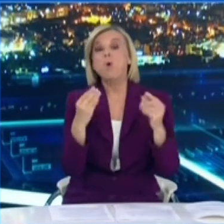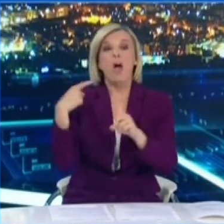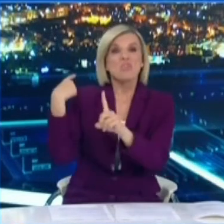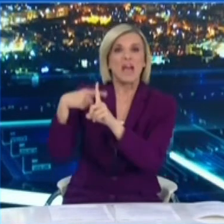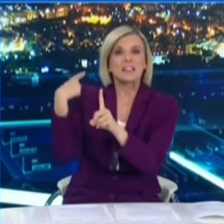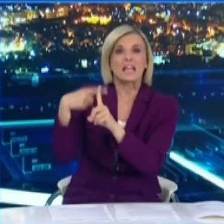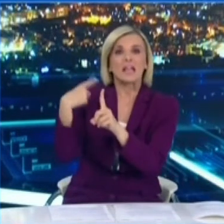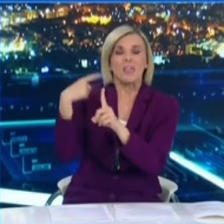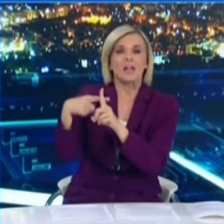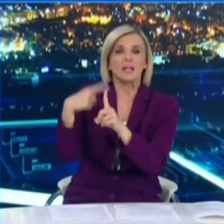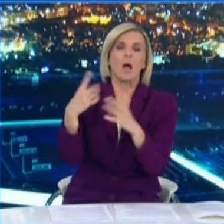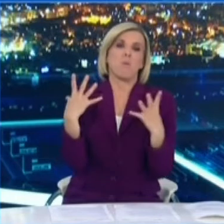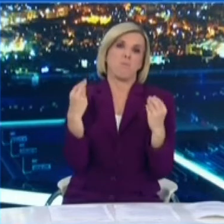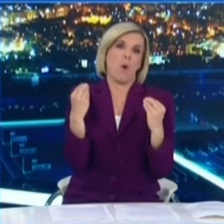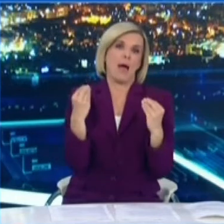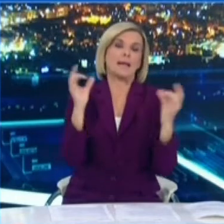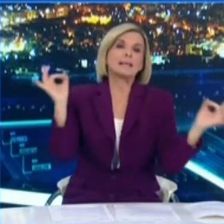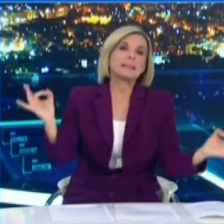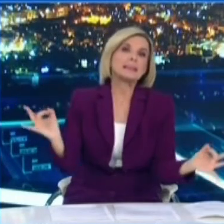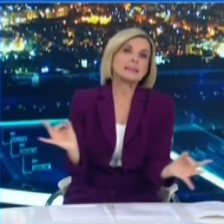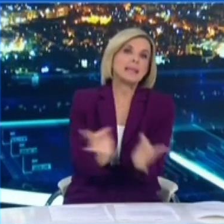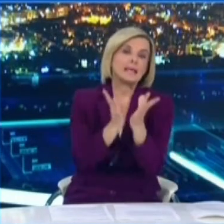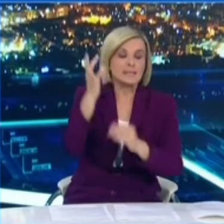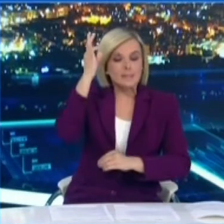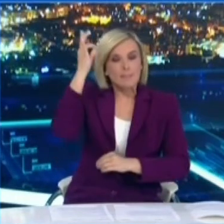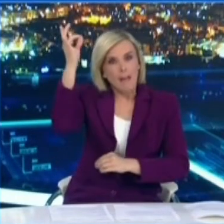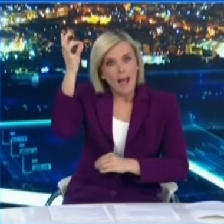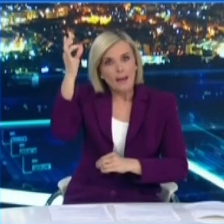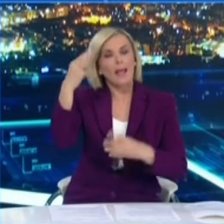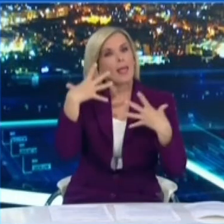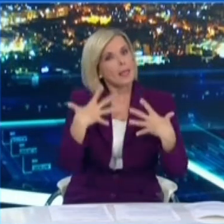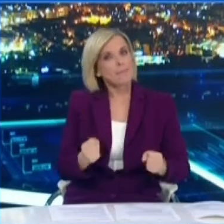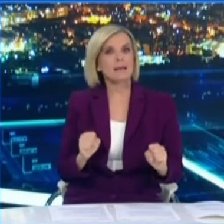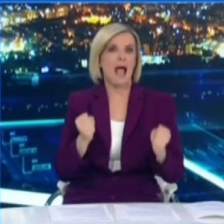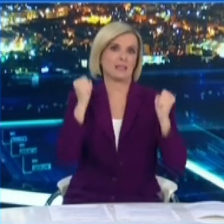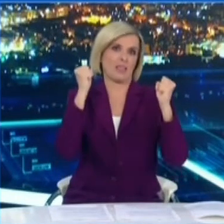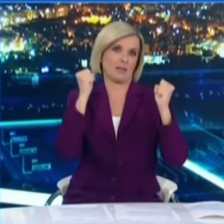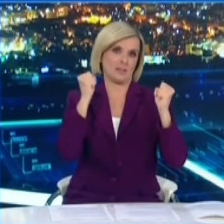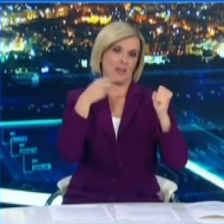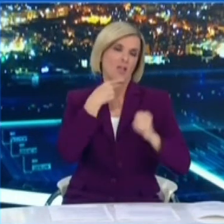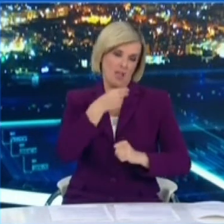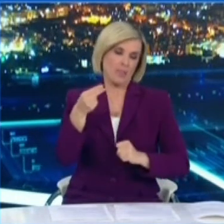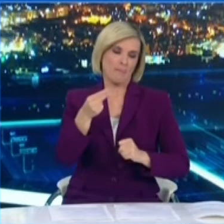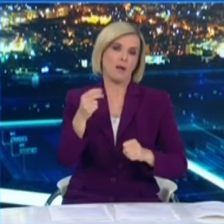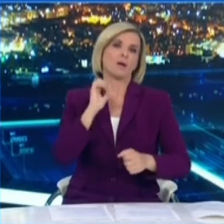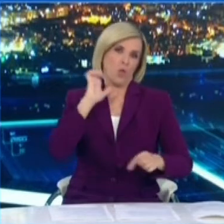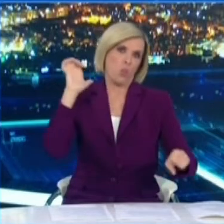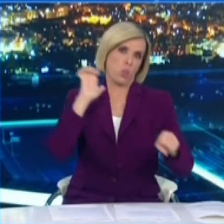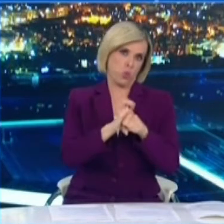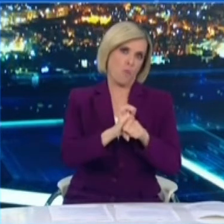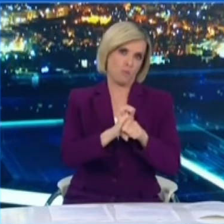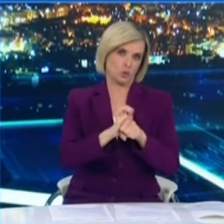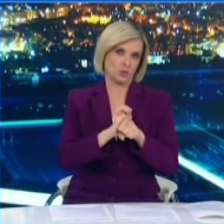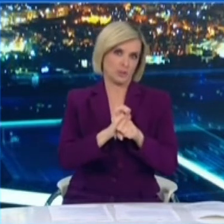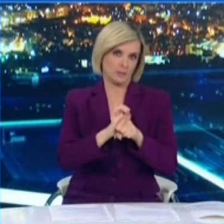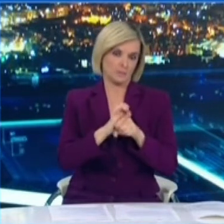της εξαιρετικά μικρής πιθανότητας εμφάνωσης αυτού του συνδρόμου με τη θρόμβωση και τη